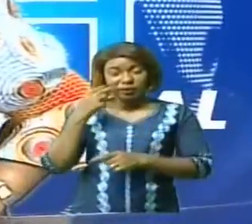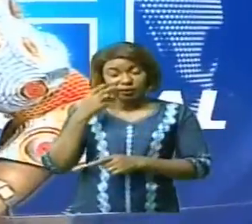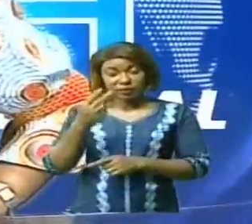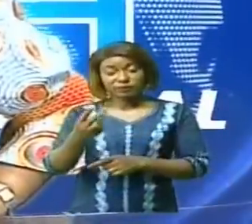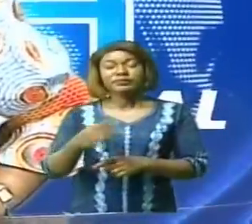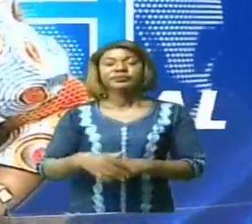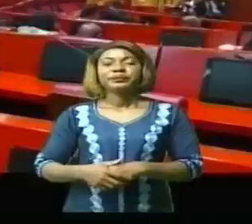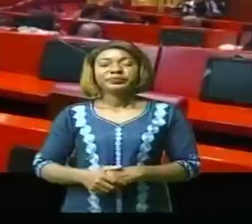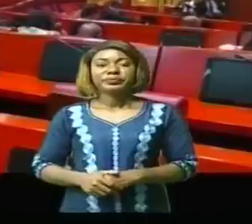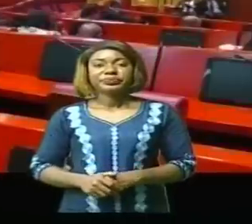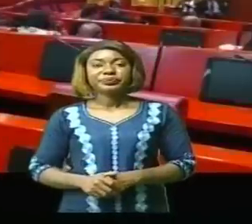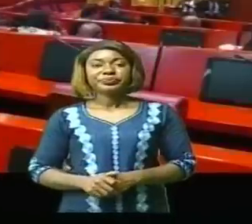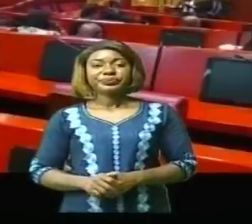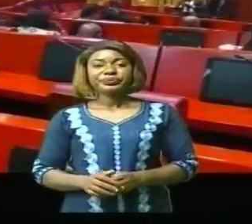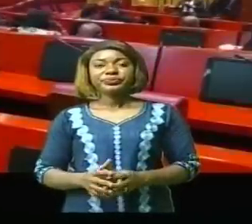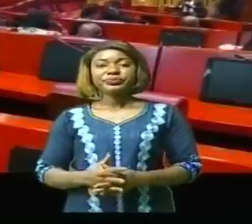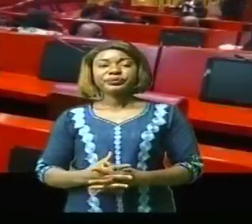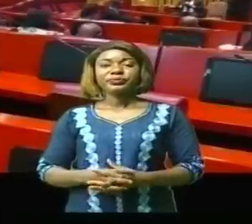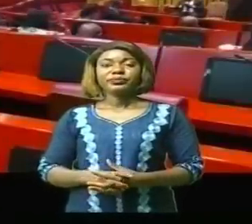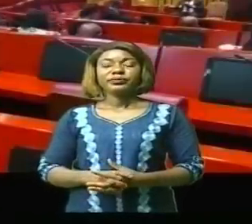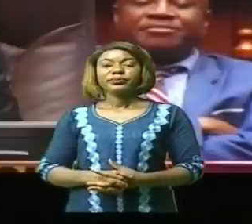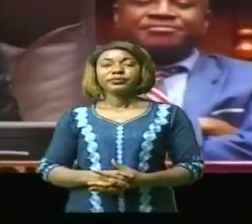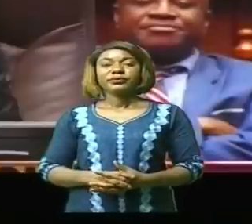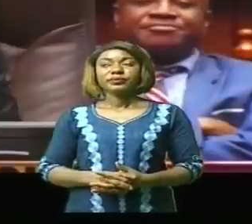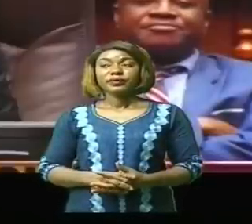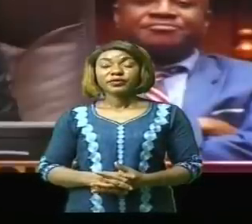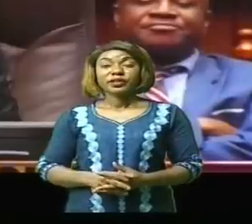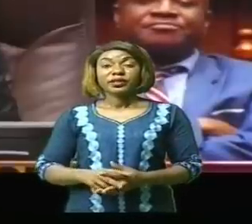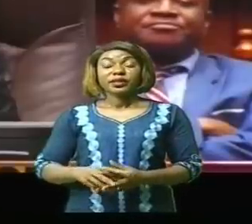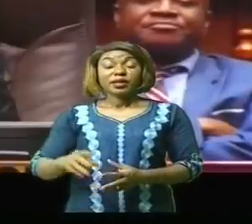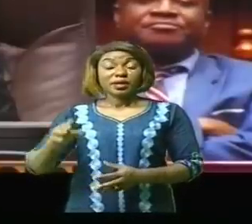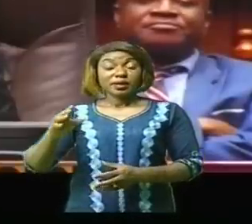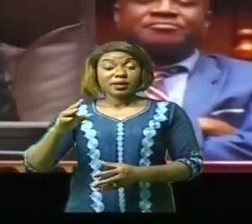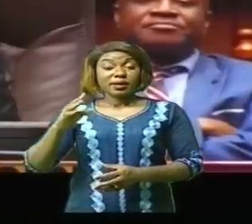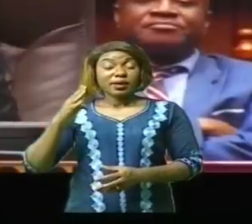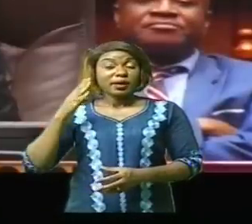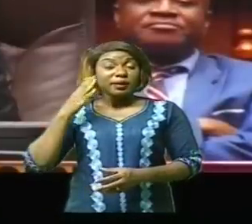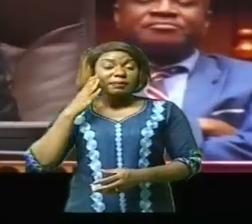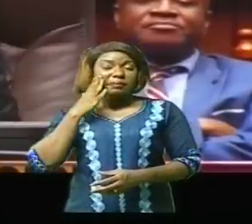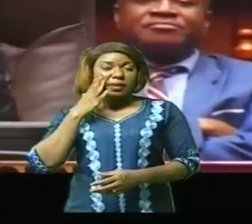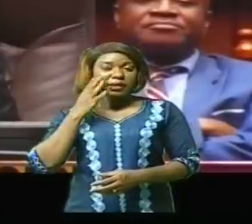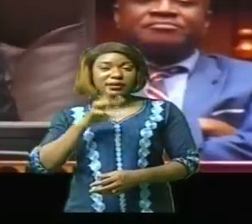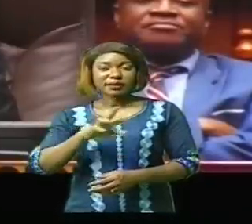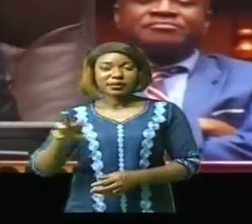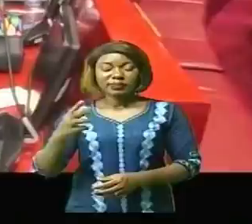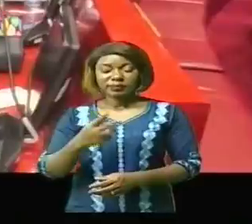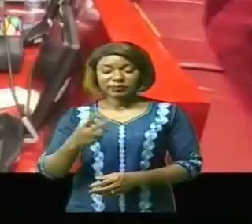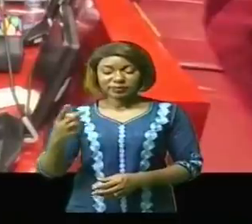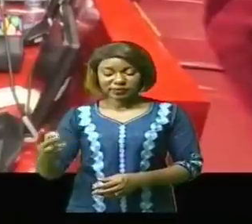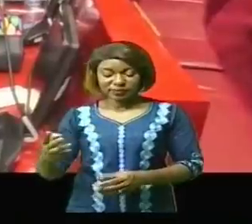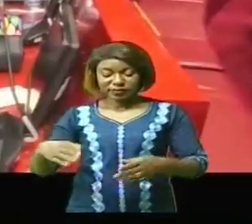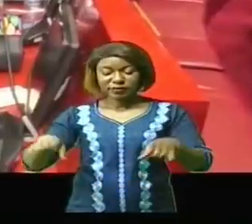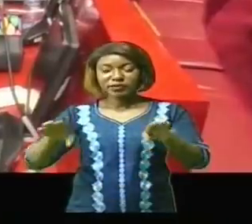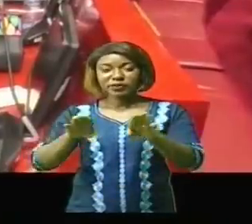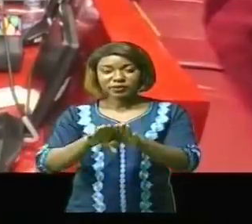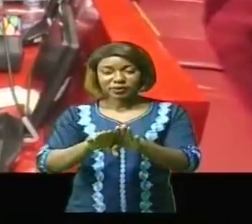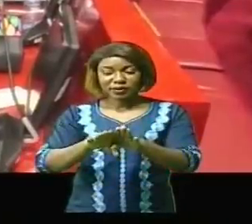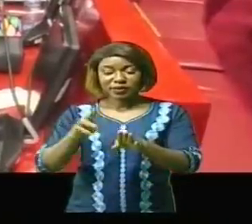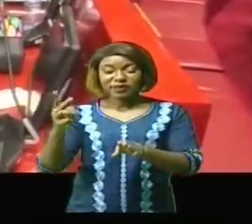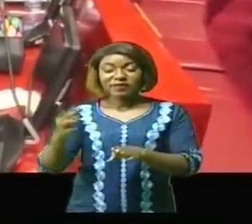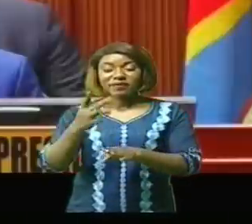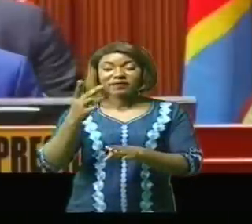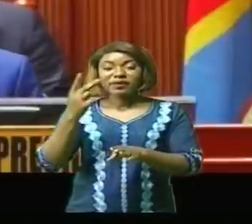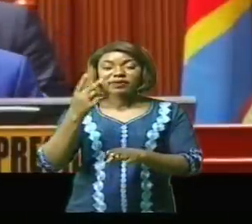Kelani. La session ordinaire de mars 2022 aura été une session intense. 22 projets de